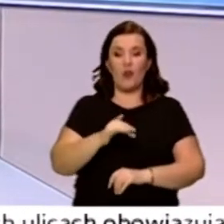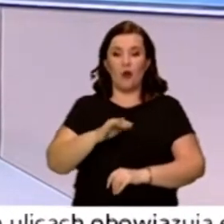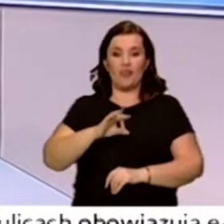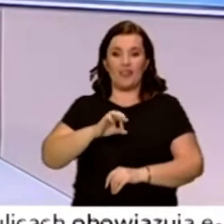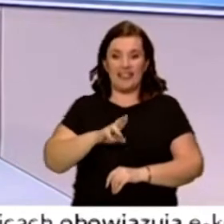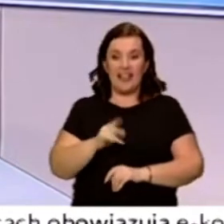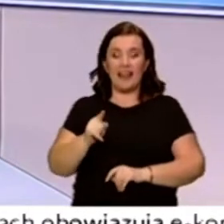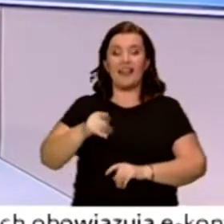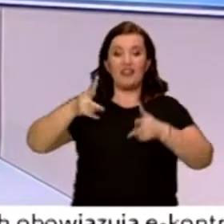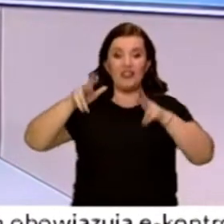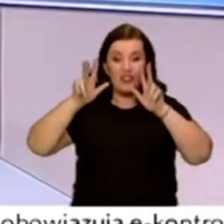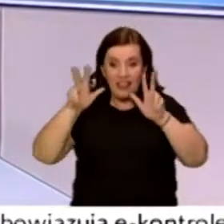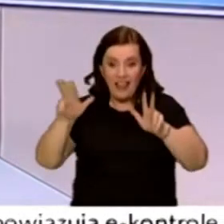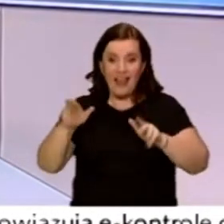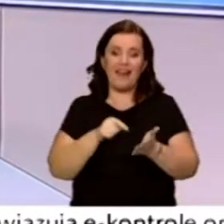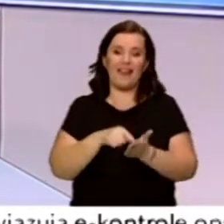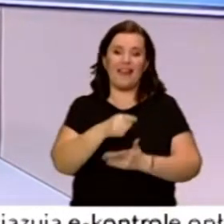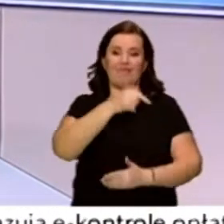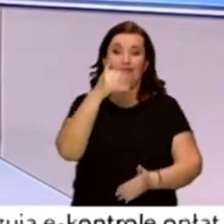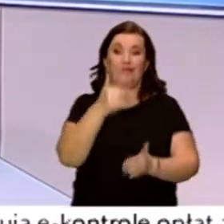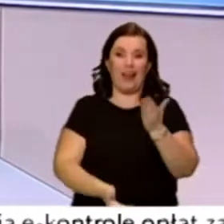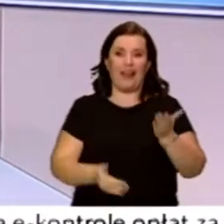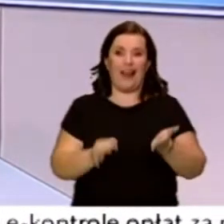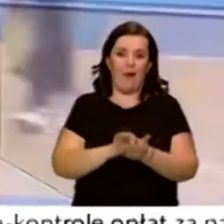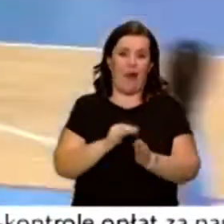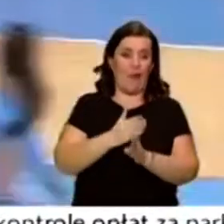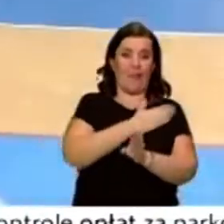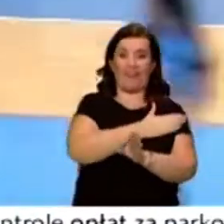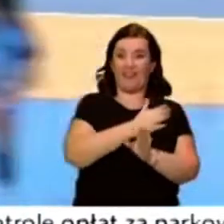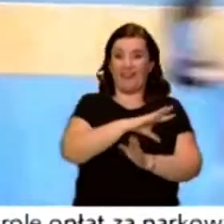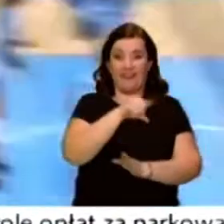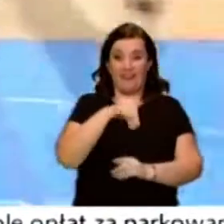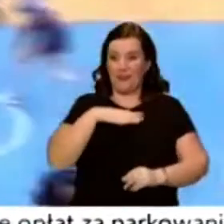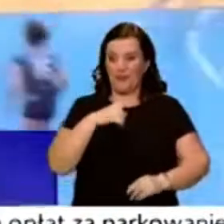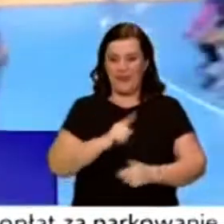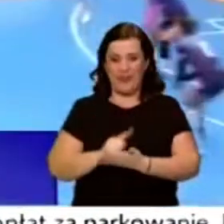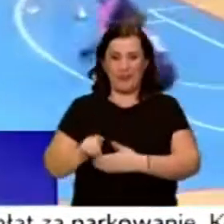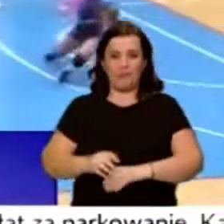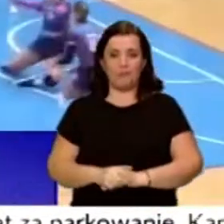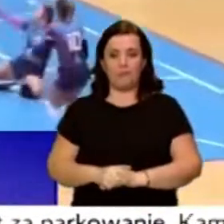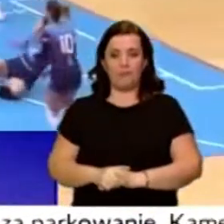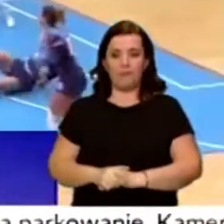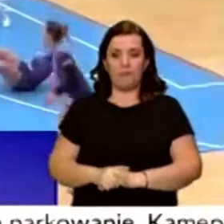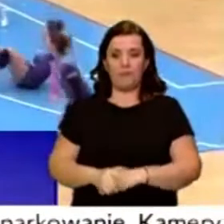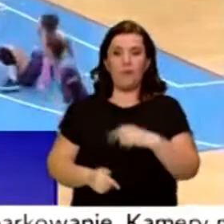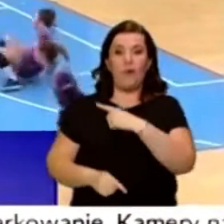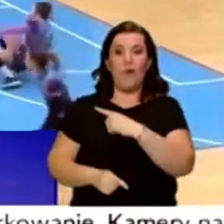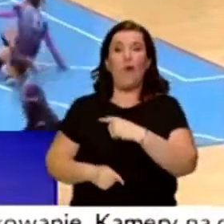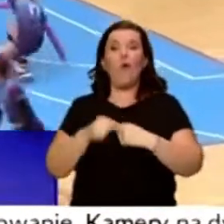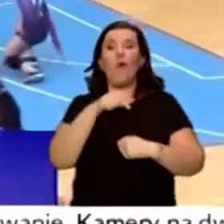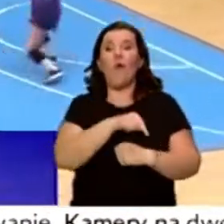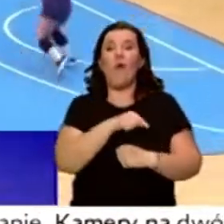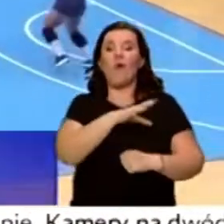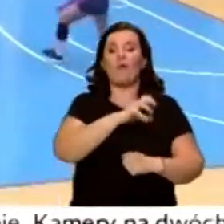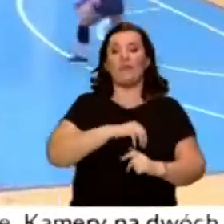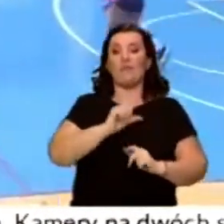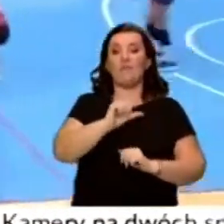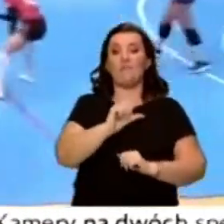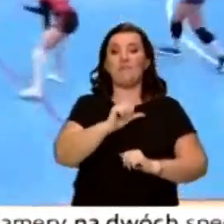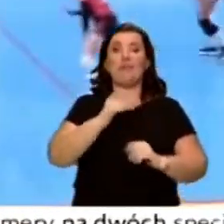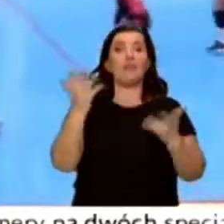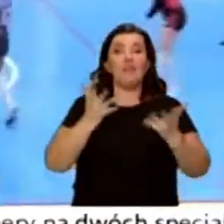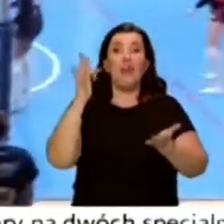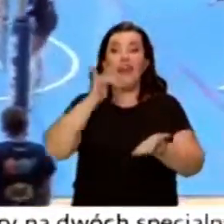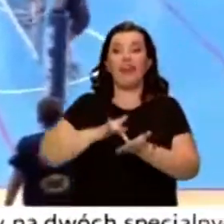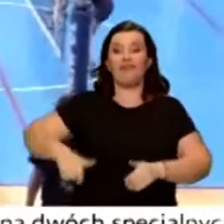końcu musiały uznać wyższość rywalek. Lider rozgrywek, pierwszą ligową porażkę w tym sezonie poniósł w Siedlcach.